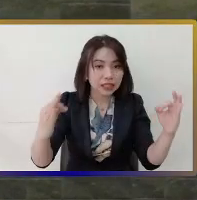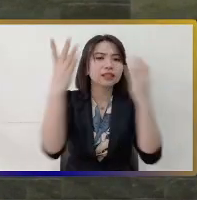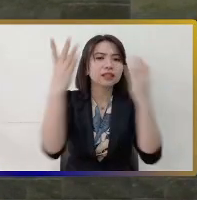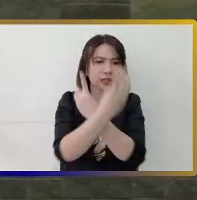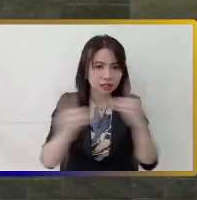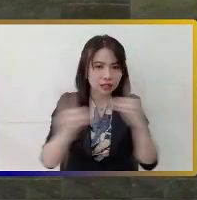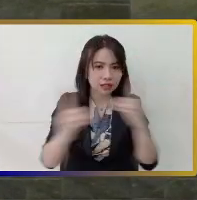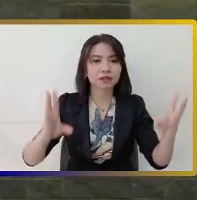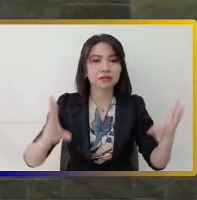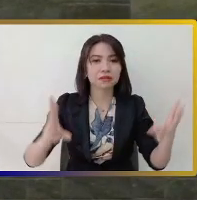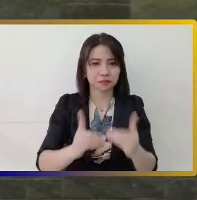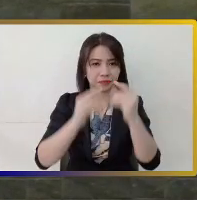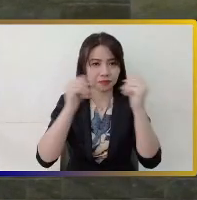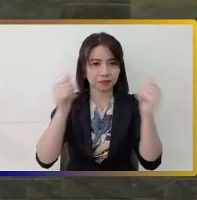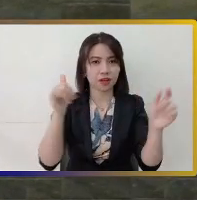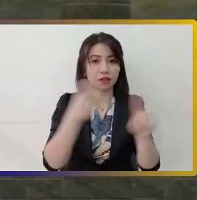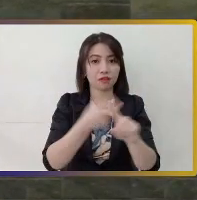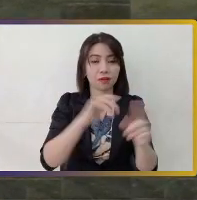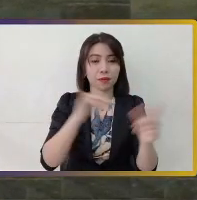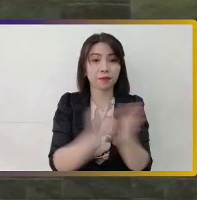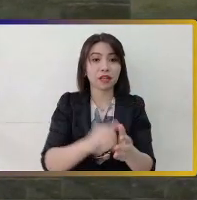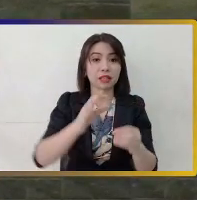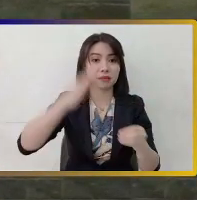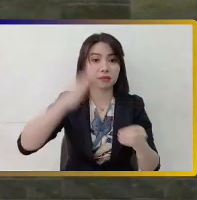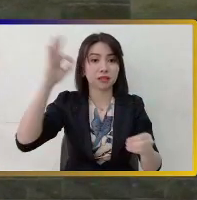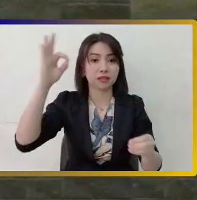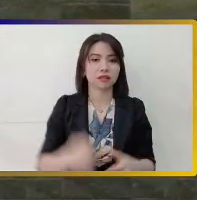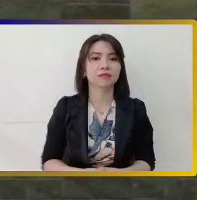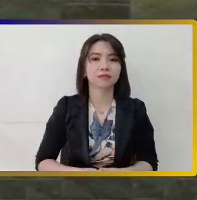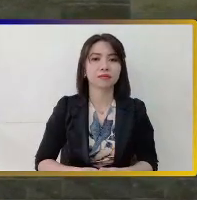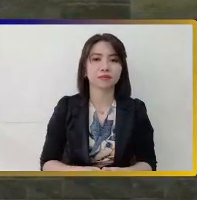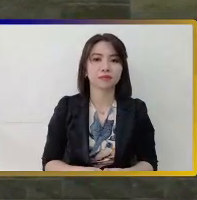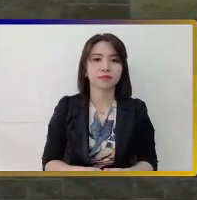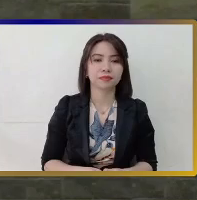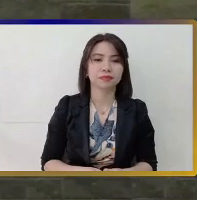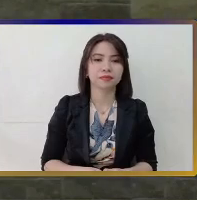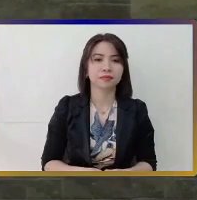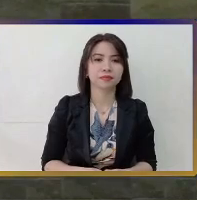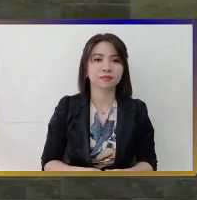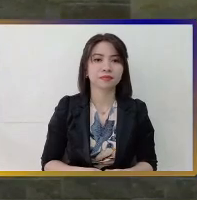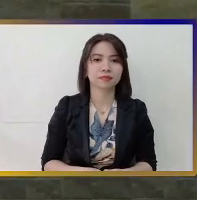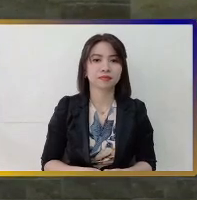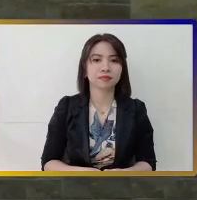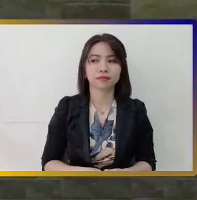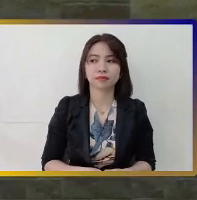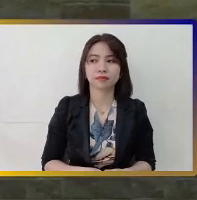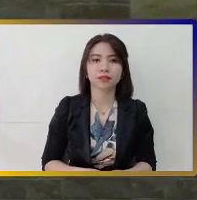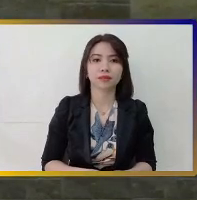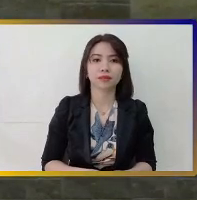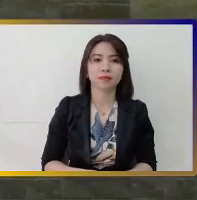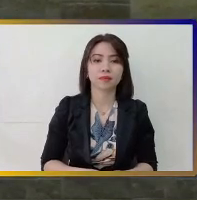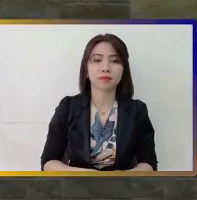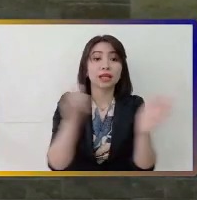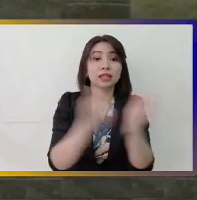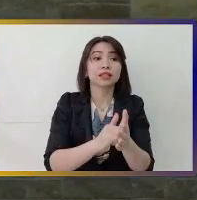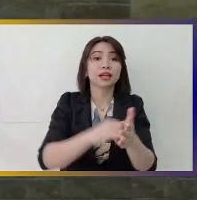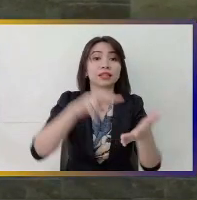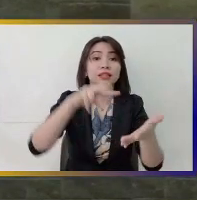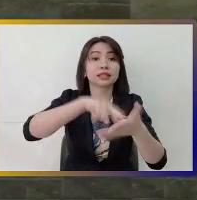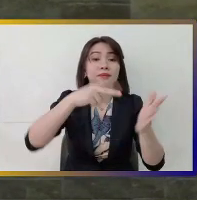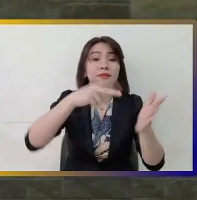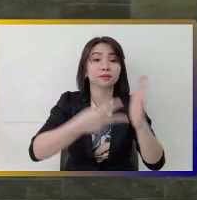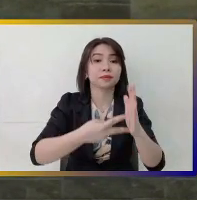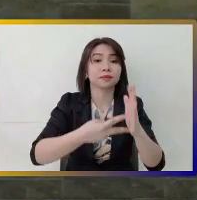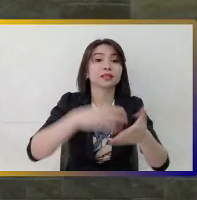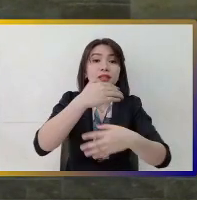ka doon sa salitang divorce, ibig sabihin, wala na siya. Hiwalay na siya doon sa dati niyang kalalagyan. In other